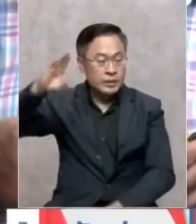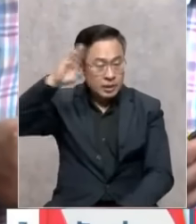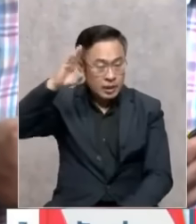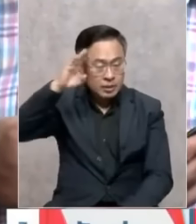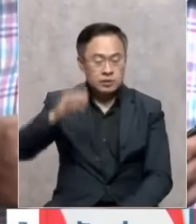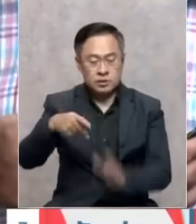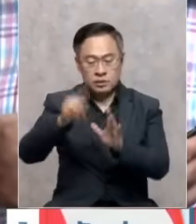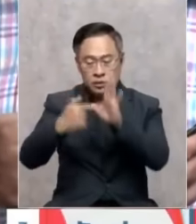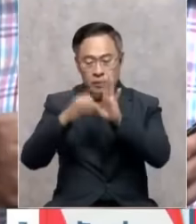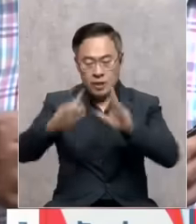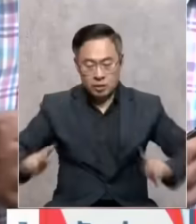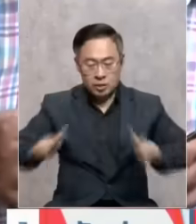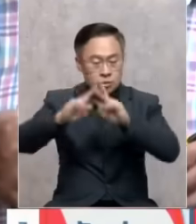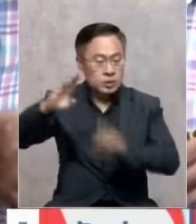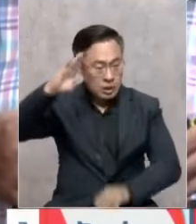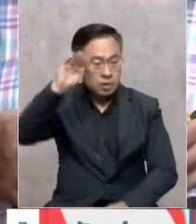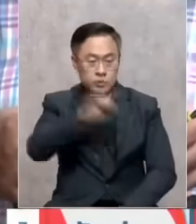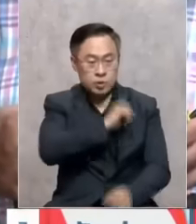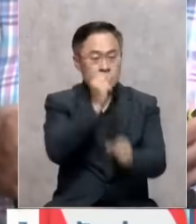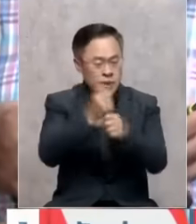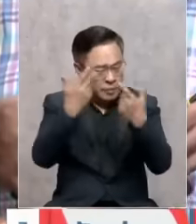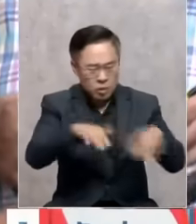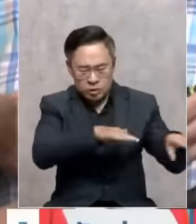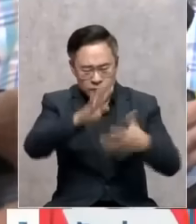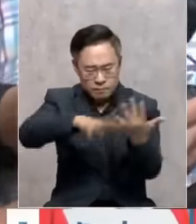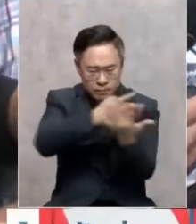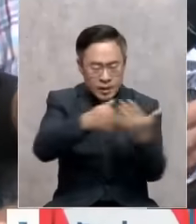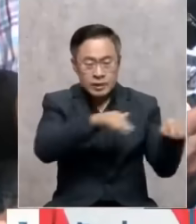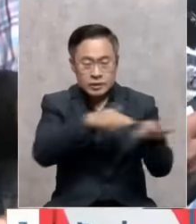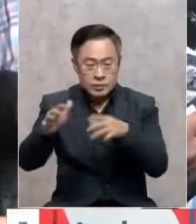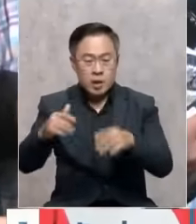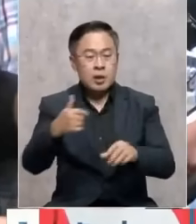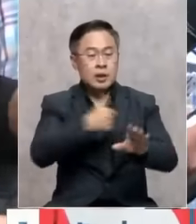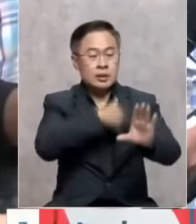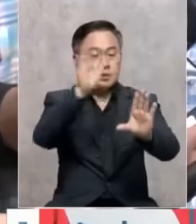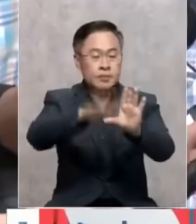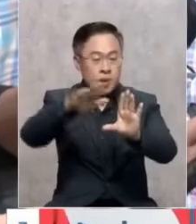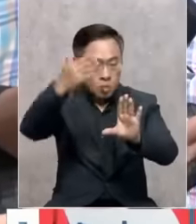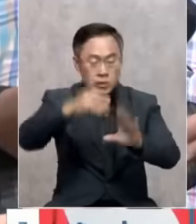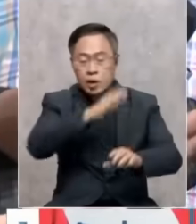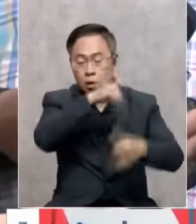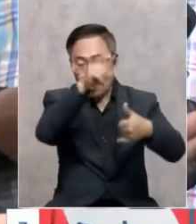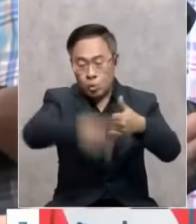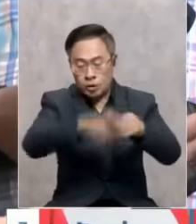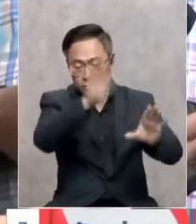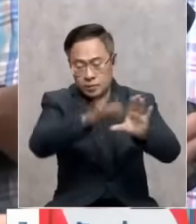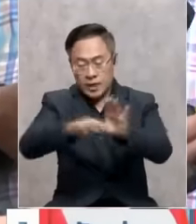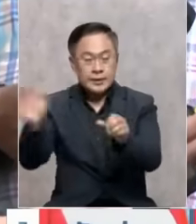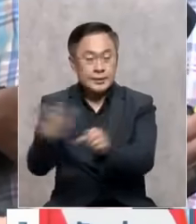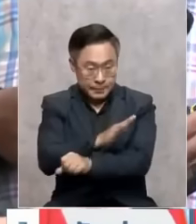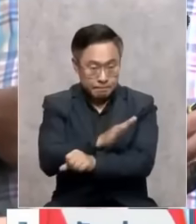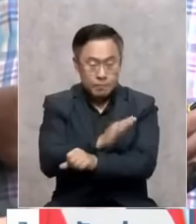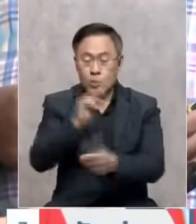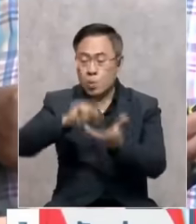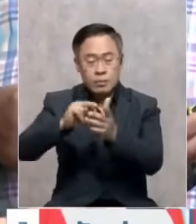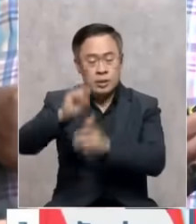ไว้แล้วทำได้เลยรับแบบสมัครใจถ้าสมัครใจเต็มมันก็ไม่ต้องเกณฑ์ทหารฮะแล้วก็บอกว่านายพลเยอะเ